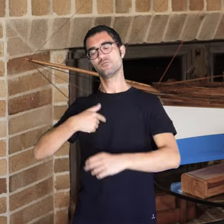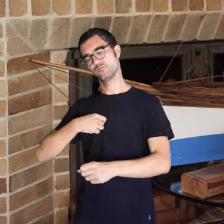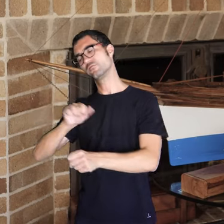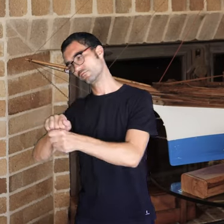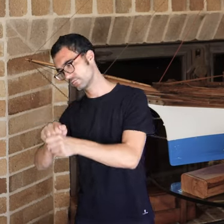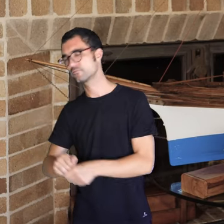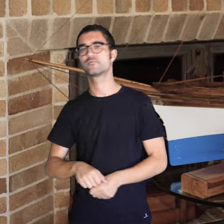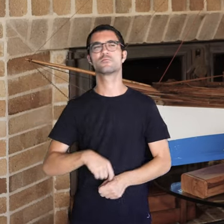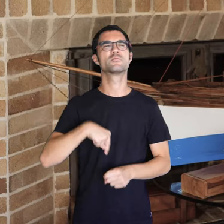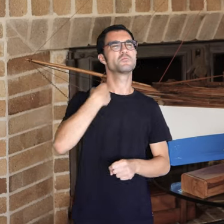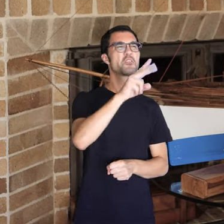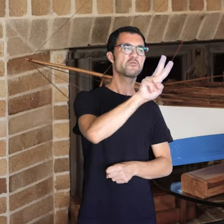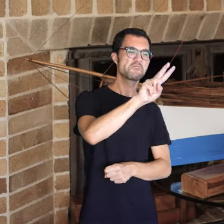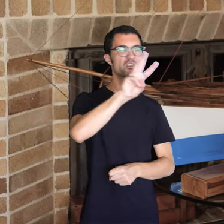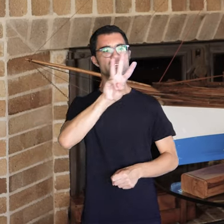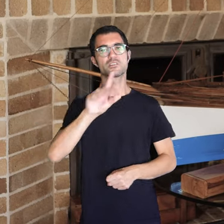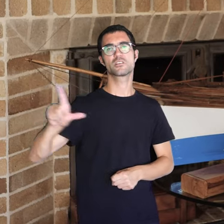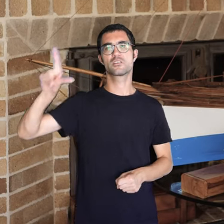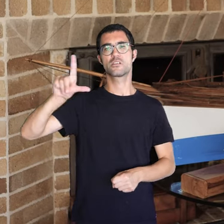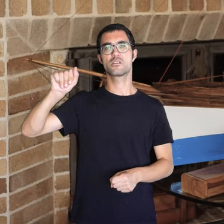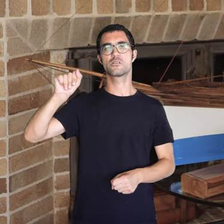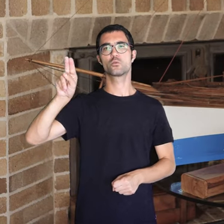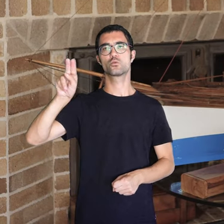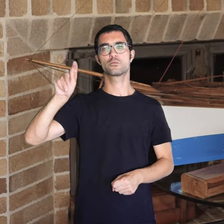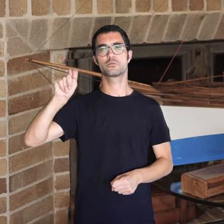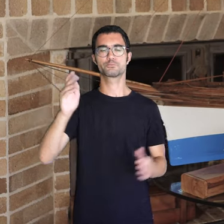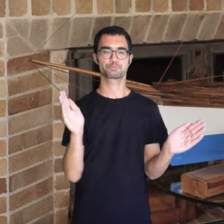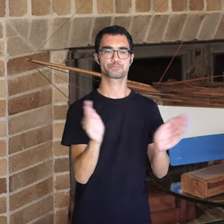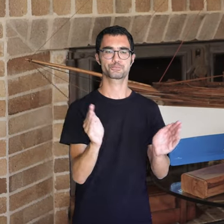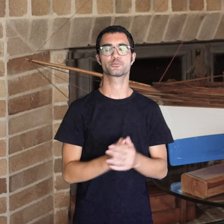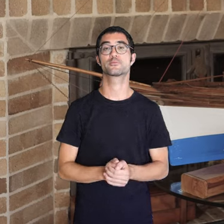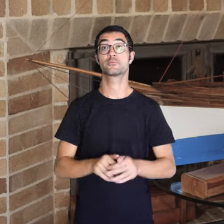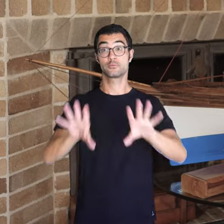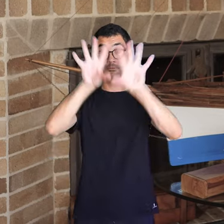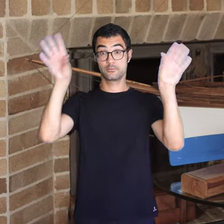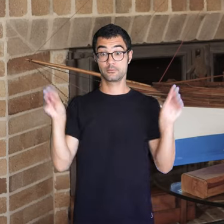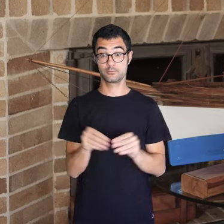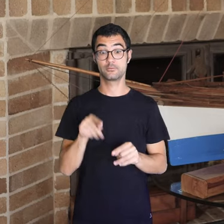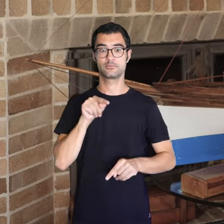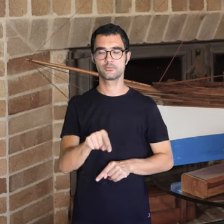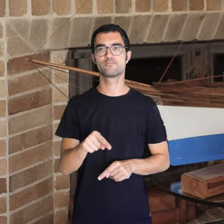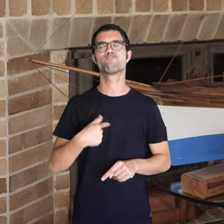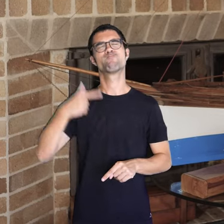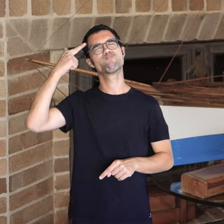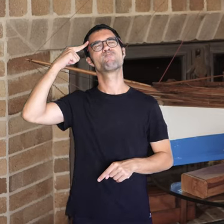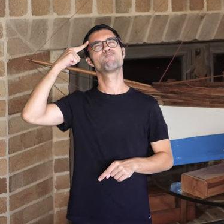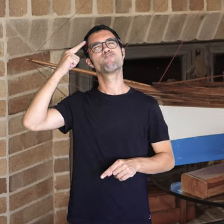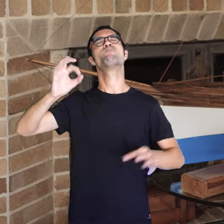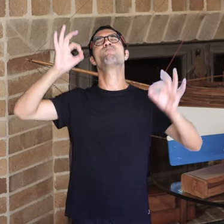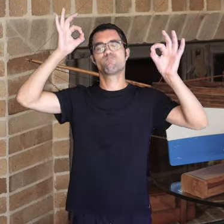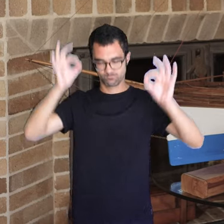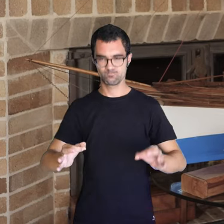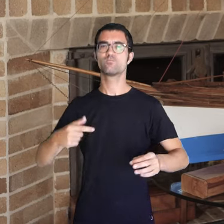i altres, i dos o tres lleus més petits. Això va ser, diguéssim, la decisió de